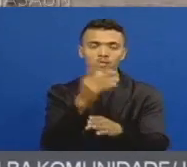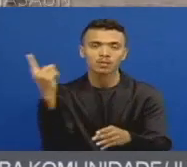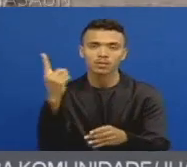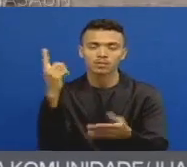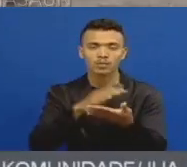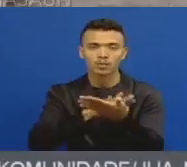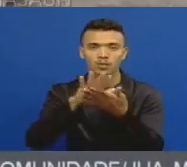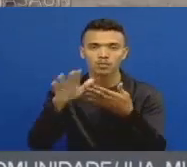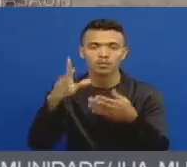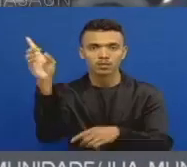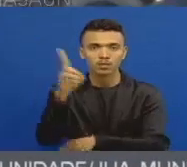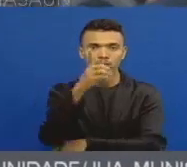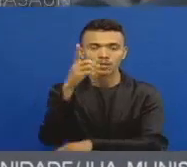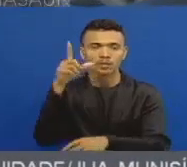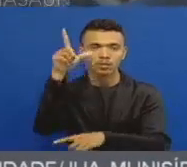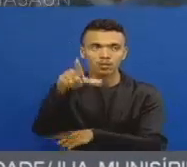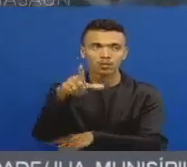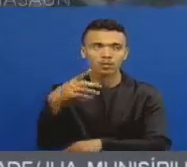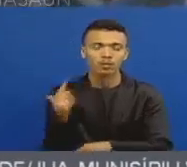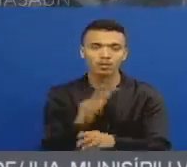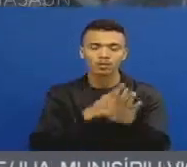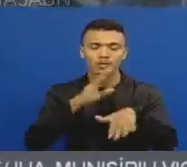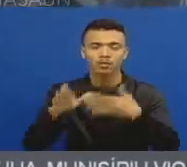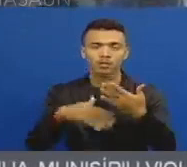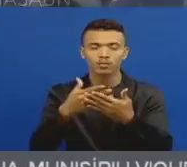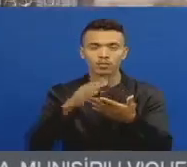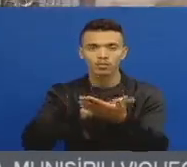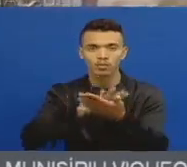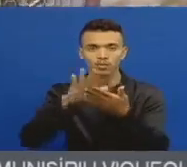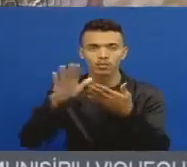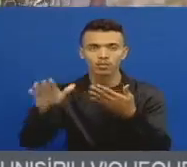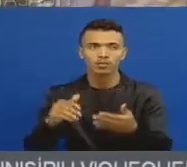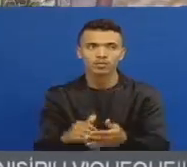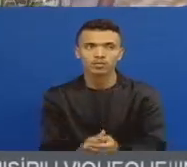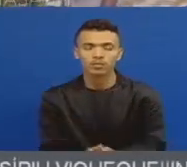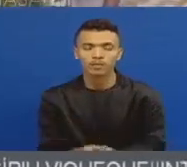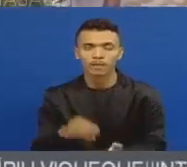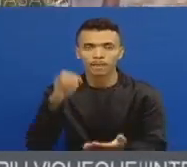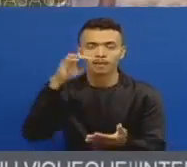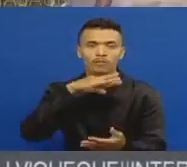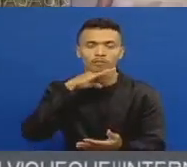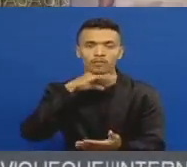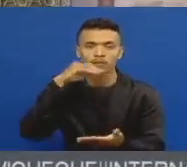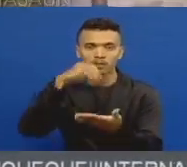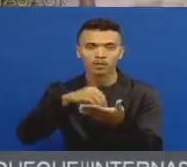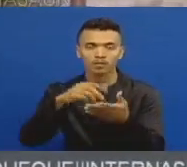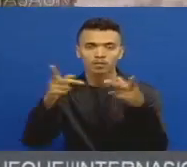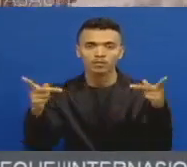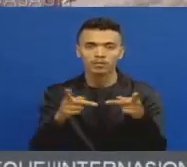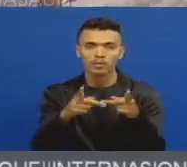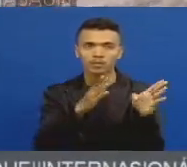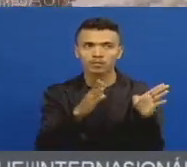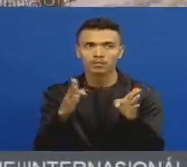da der lokrai, hane sa ngoin toto to hare, ami sempre limpeza entang. Fuerserna ami wa tawe lisu fatin bema